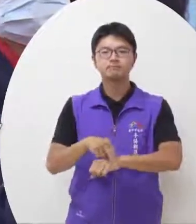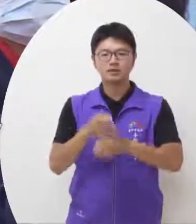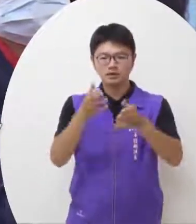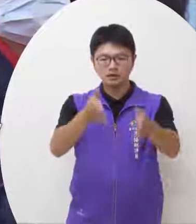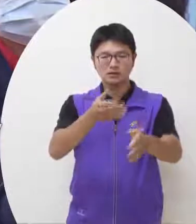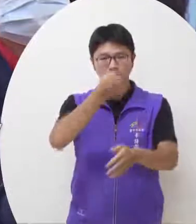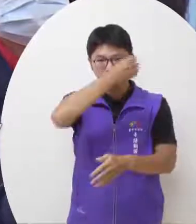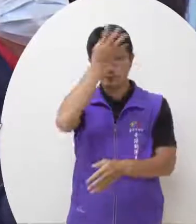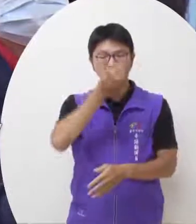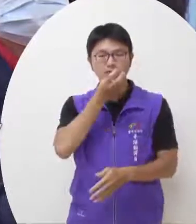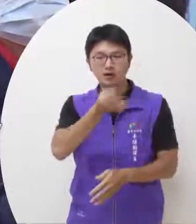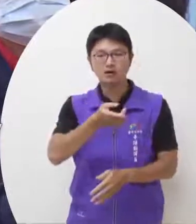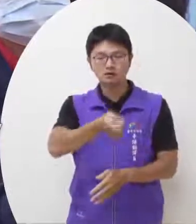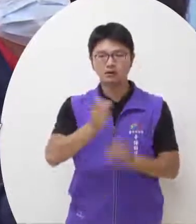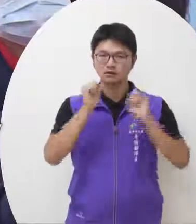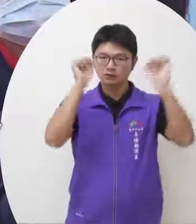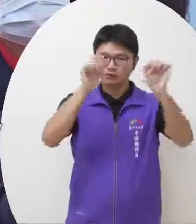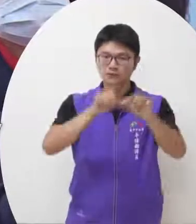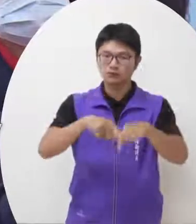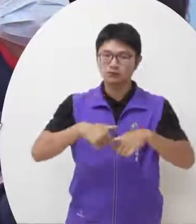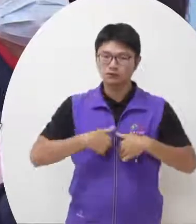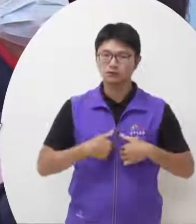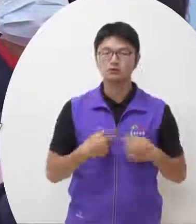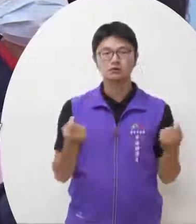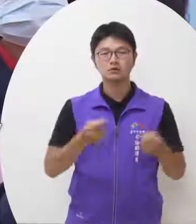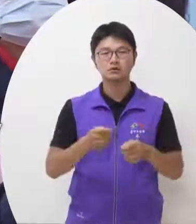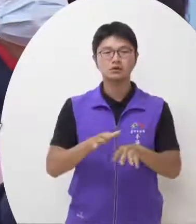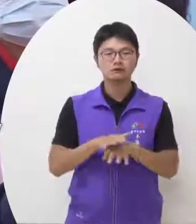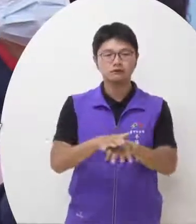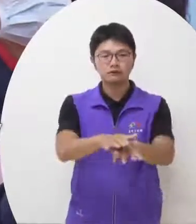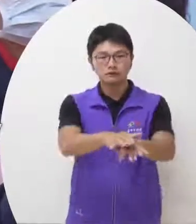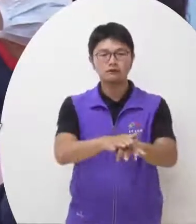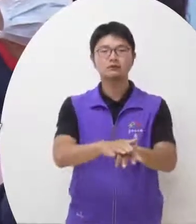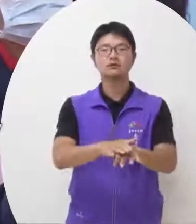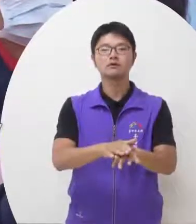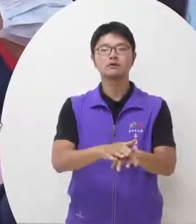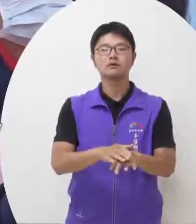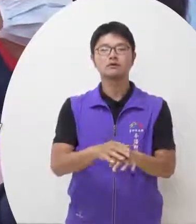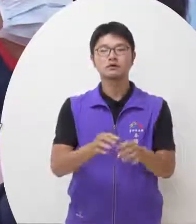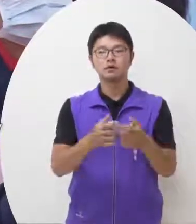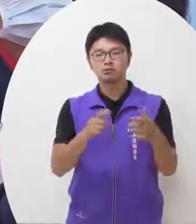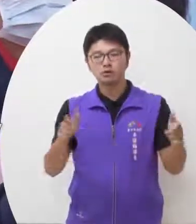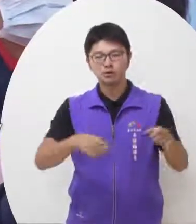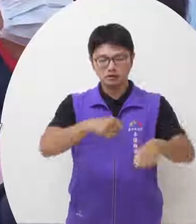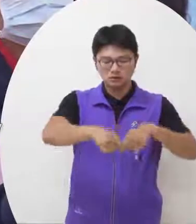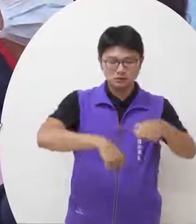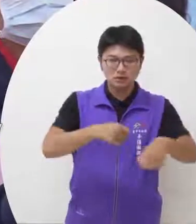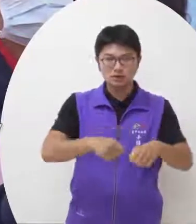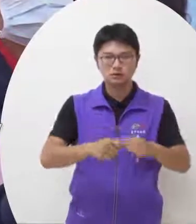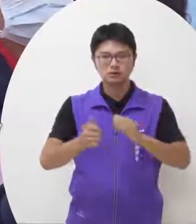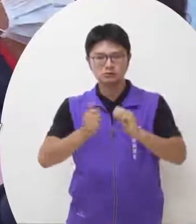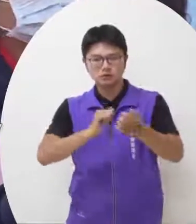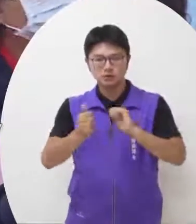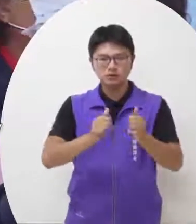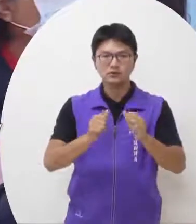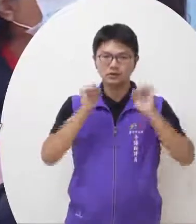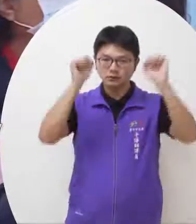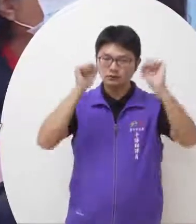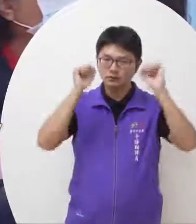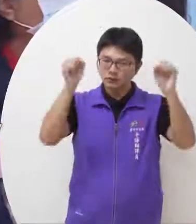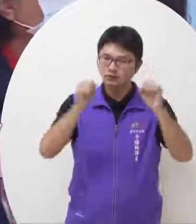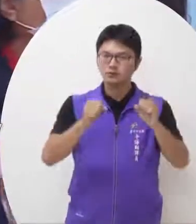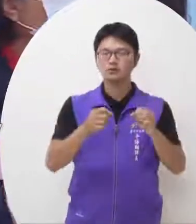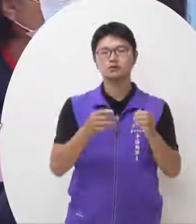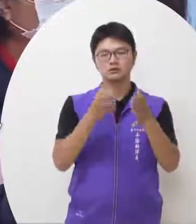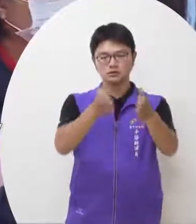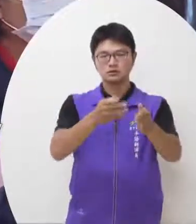年的这种运动中心，包括溜冰、包括滑板、包括自行车这些竞技或者是运动这方